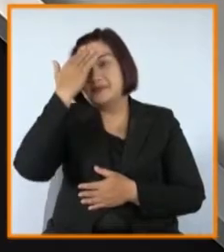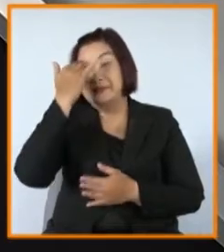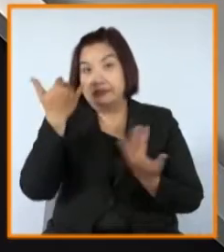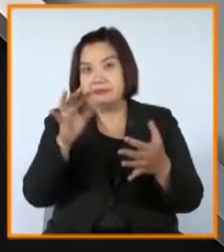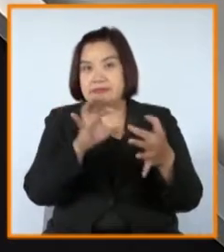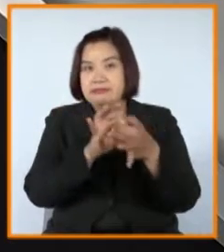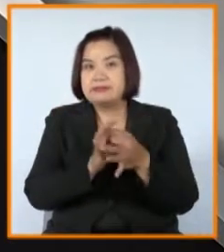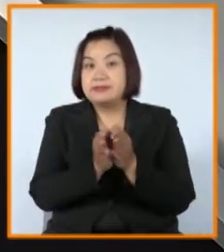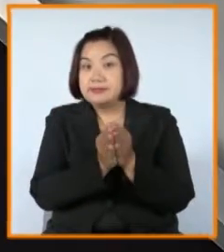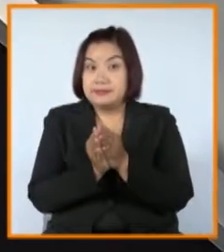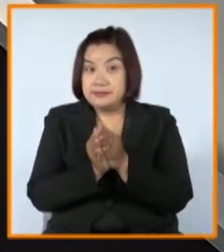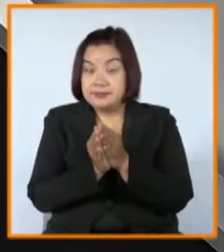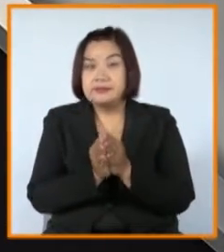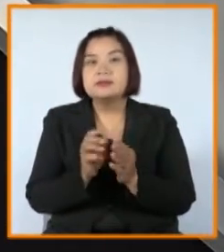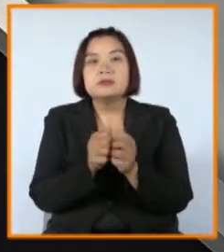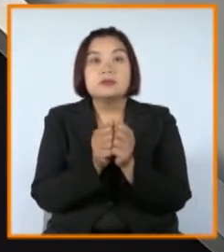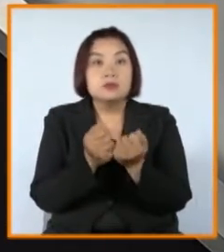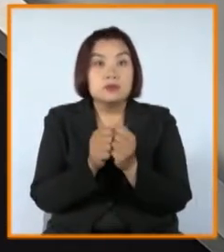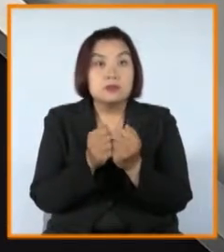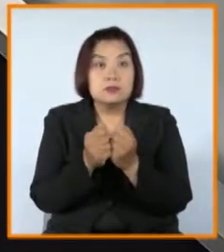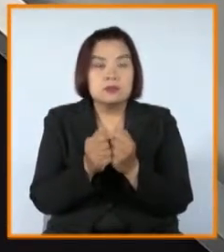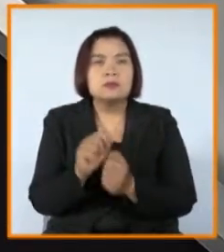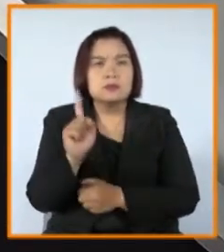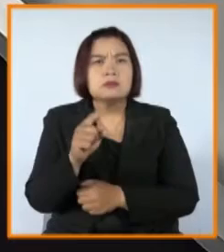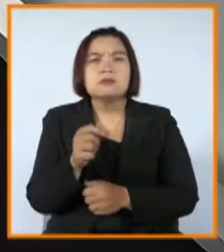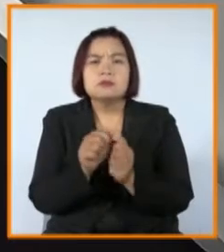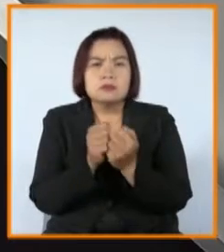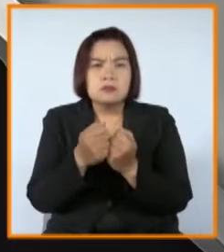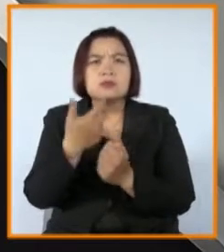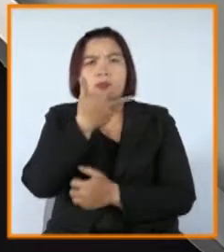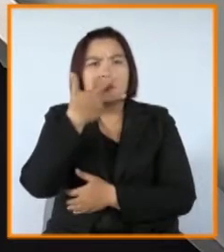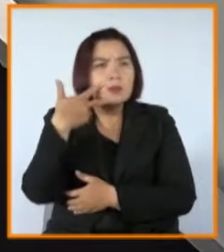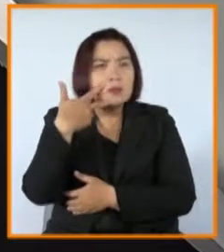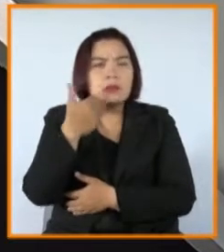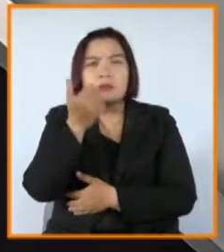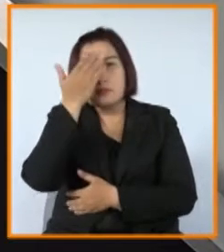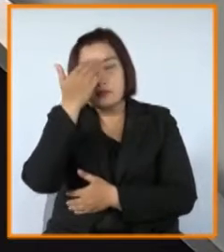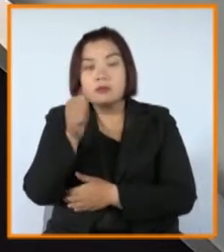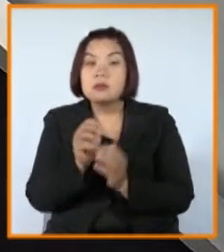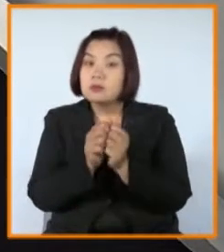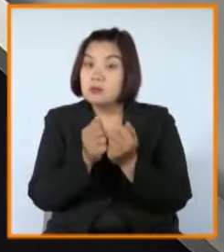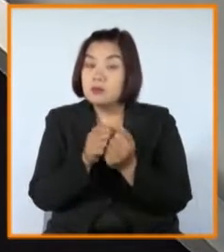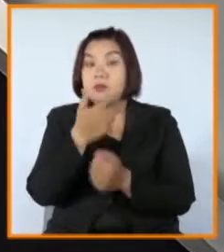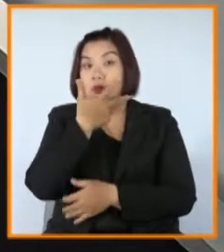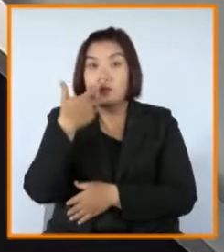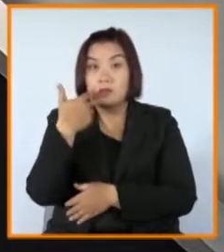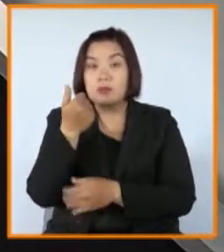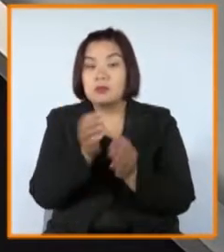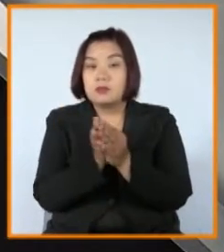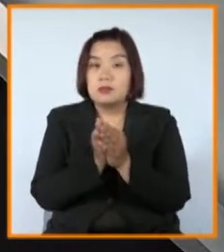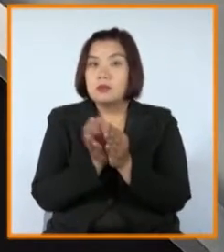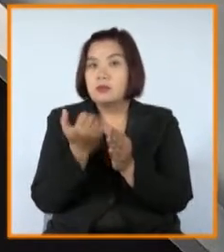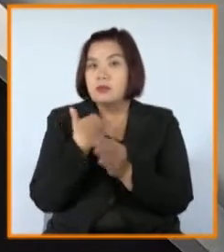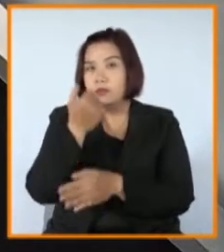เมนูหอยค่ะแต่ว่าเป็นหอยหวานไม่รู้ว่าเคยทานหรือเปล่ามีเมนูหอยหวานสูตรเด็ดนะคะชื่อหอยหวานจริ